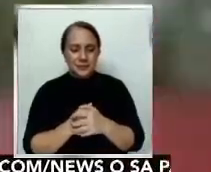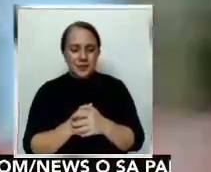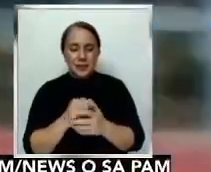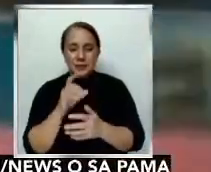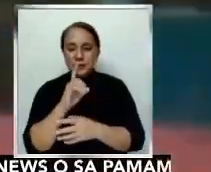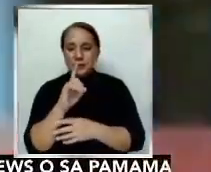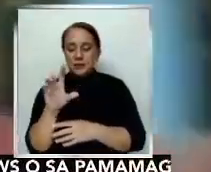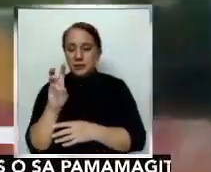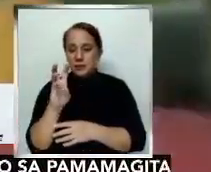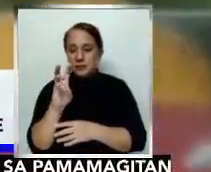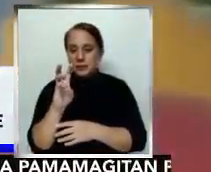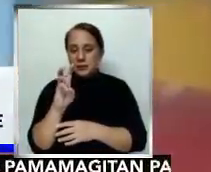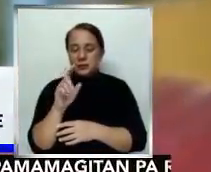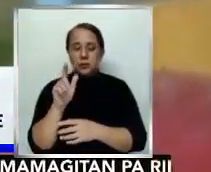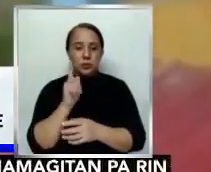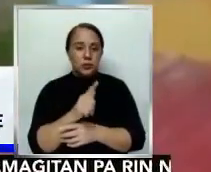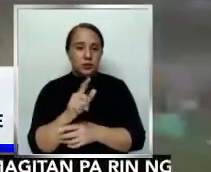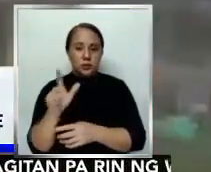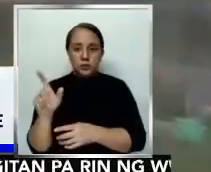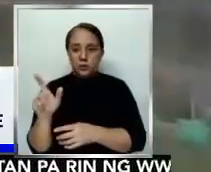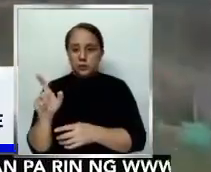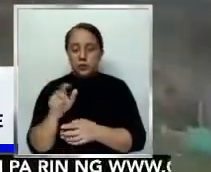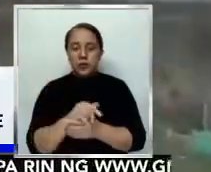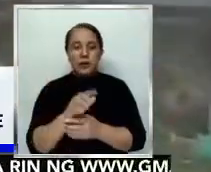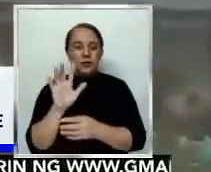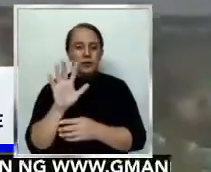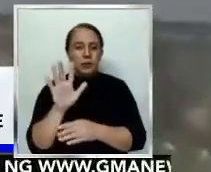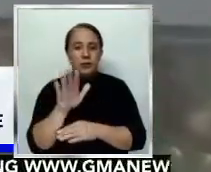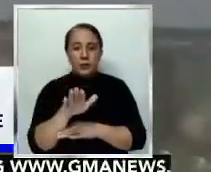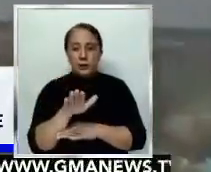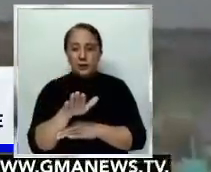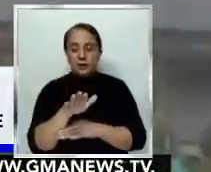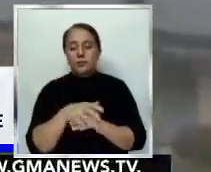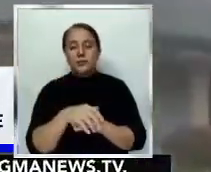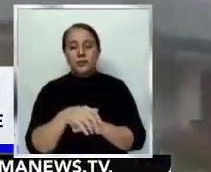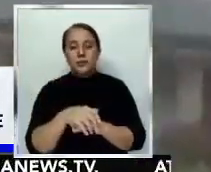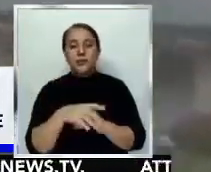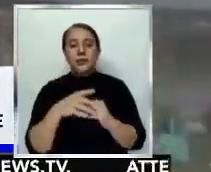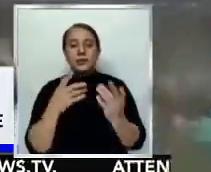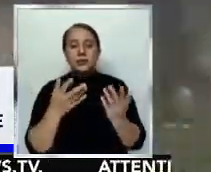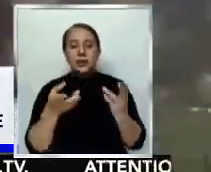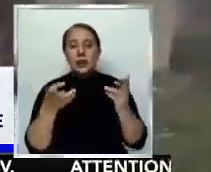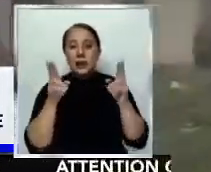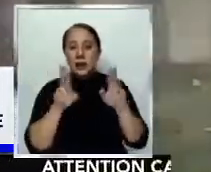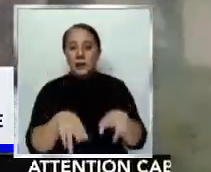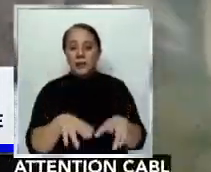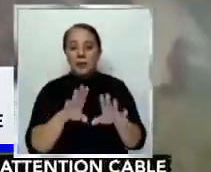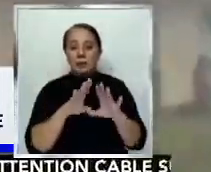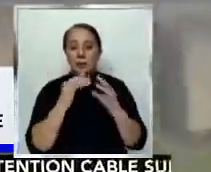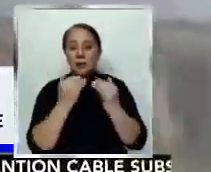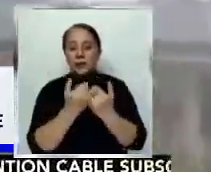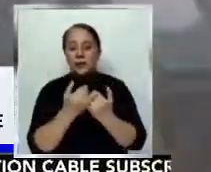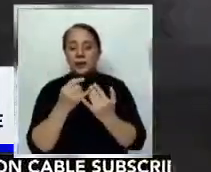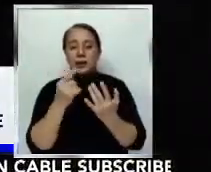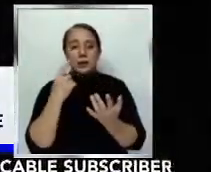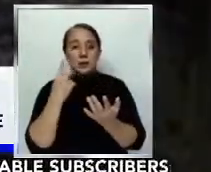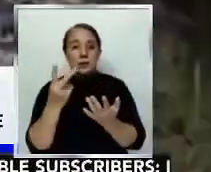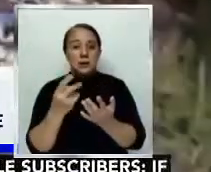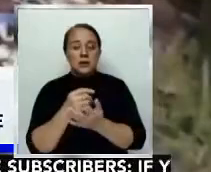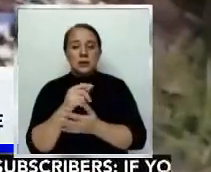December 16, 2021, alas 5 ng hapon. Ito ang tagpo sa barangay Tagos, Matalom sa Leyte.